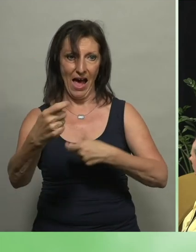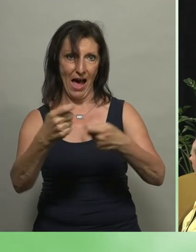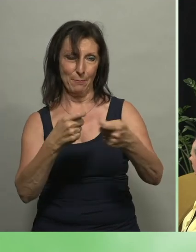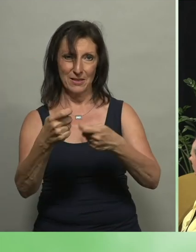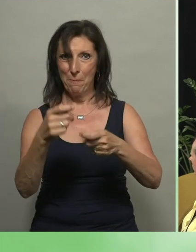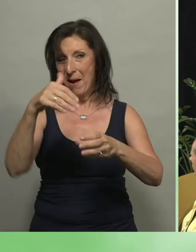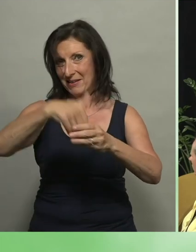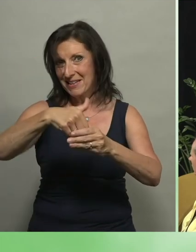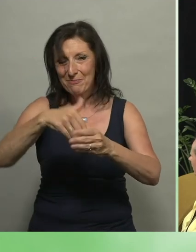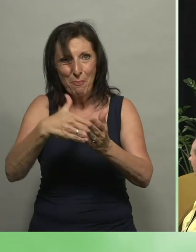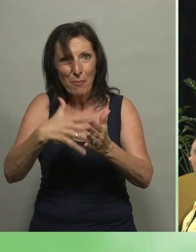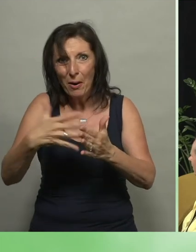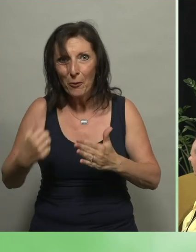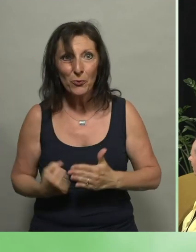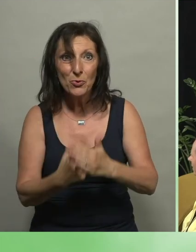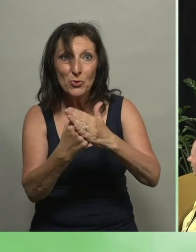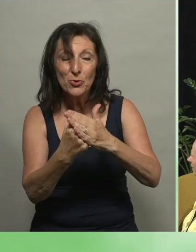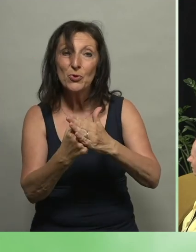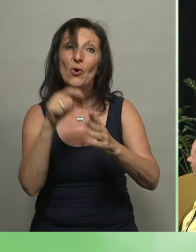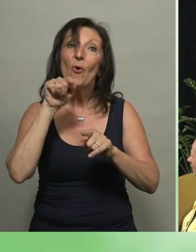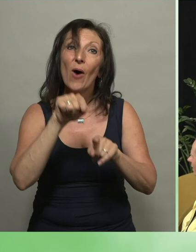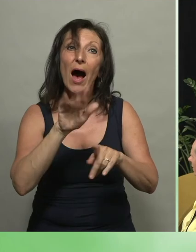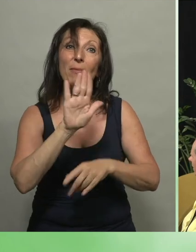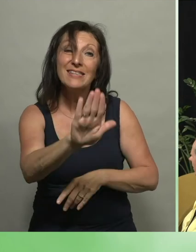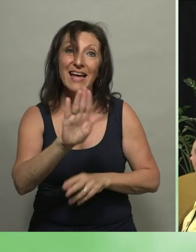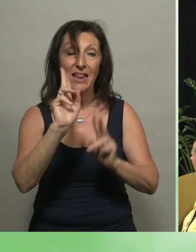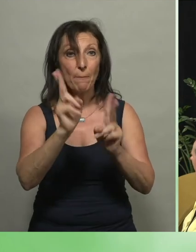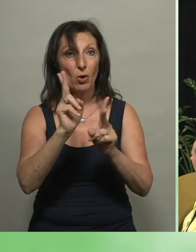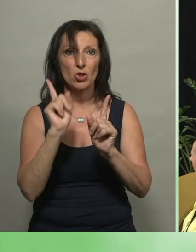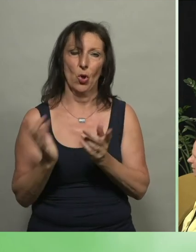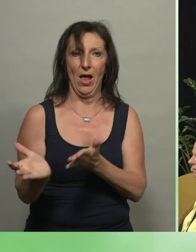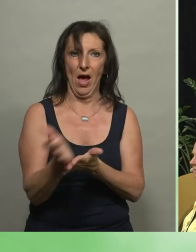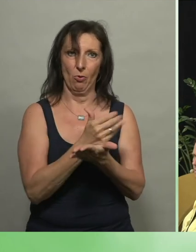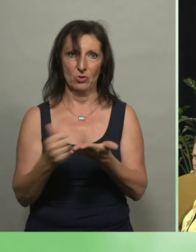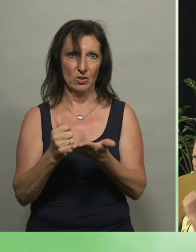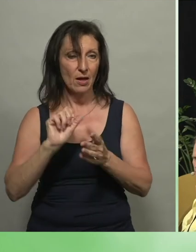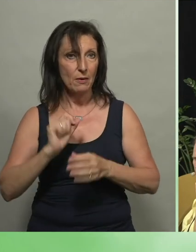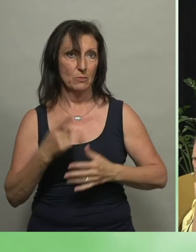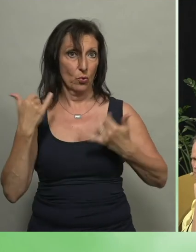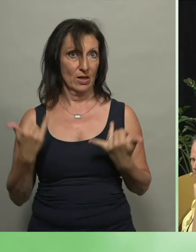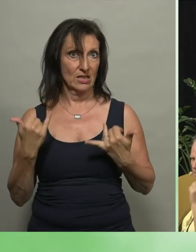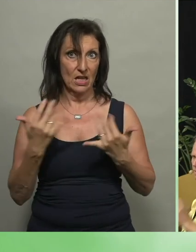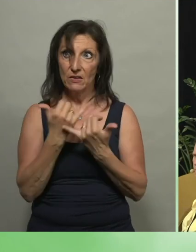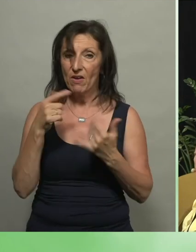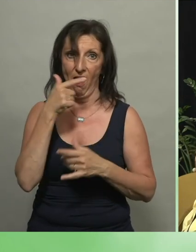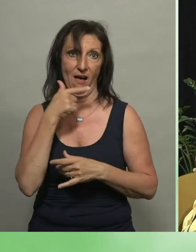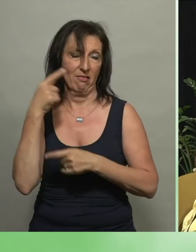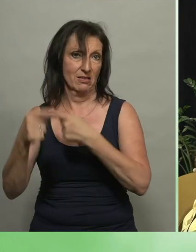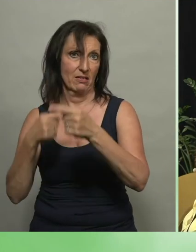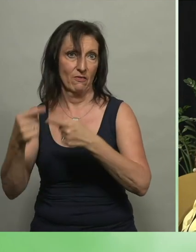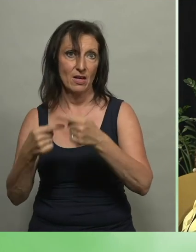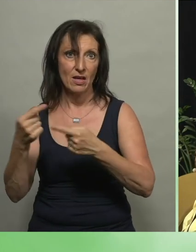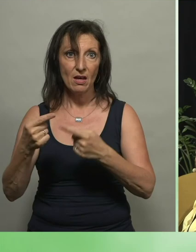Unterstützung brauchen und es geht darum, dieses Potenzial zu heben, gerade auch angesichts der demografischen Entwicklung, angesichts